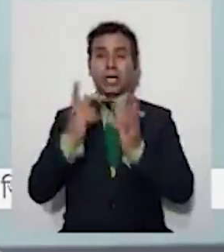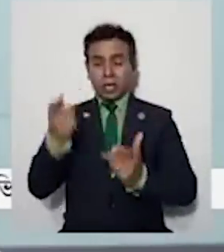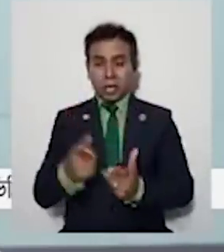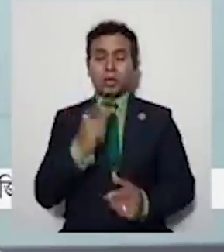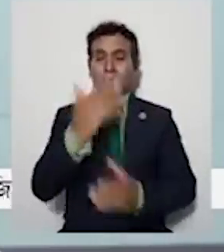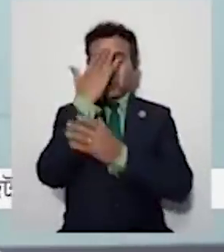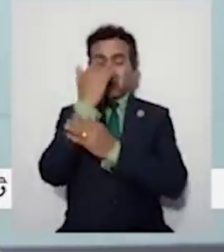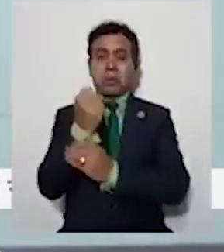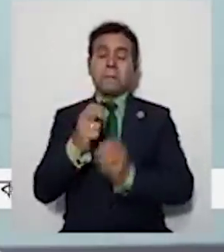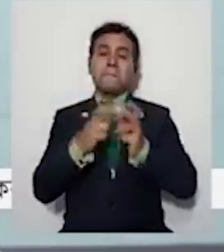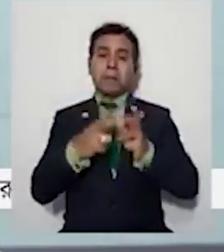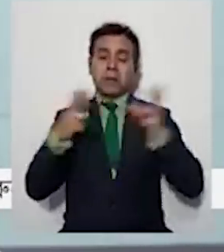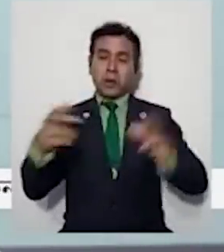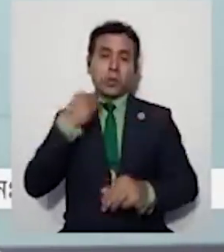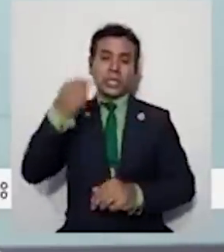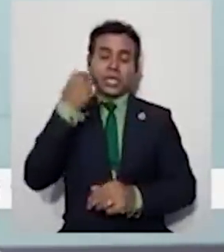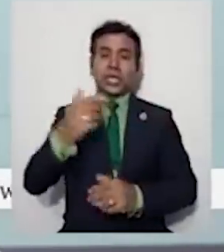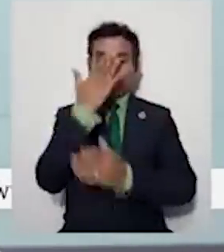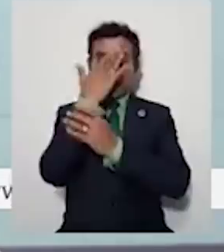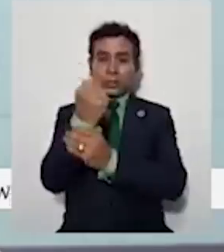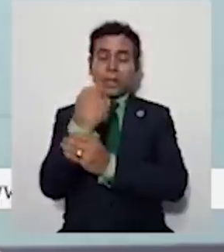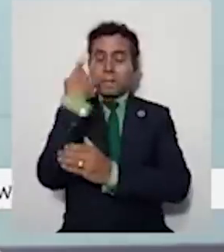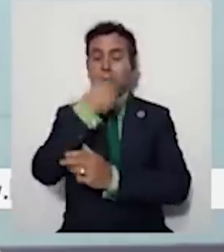যাবে। সবাই সচেতন থাকুন, স্বাস্থ্যবিধি মেলে